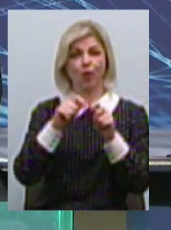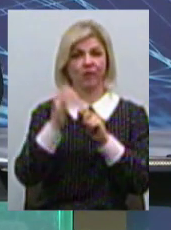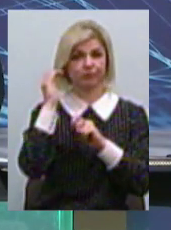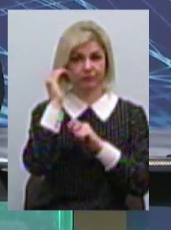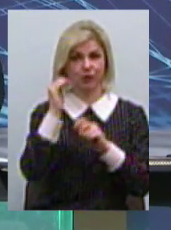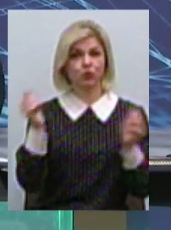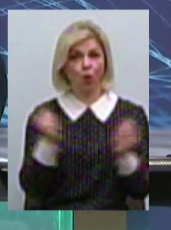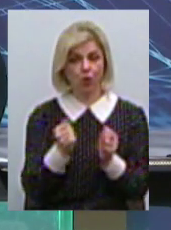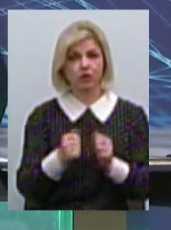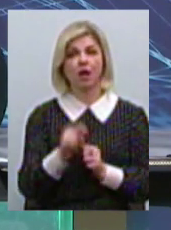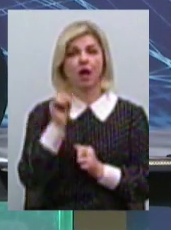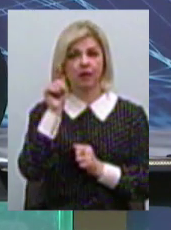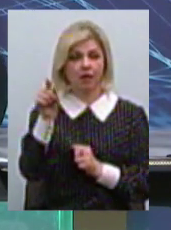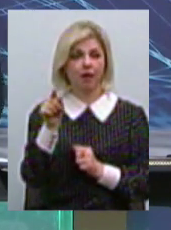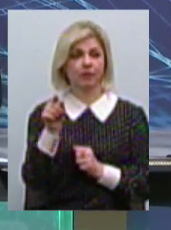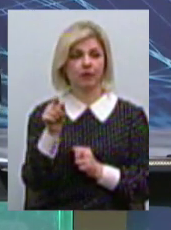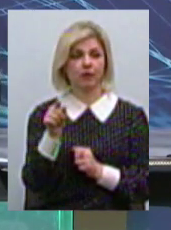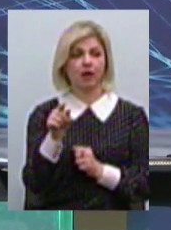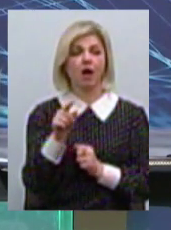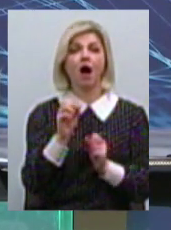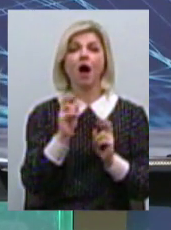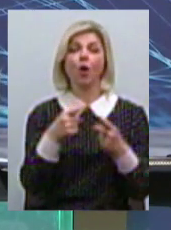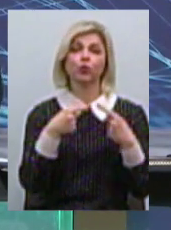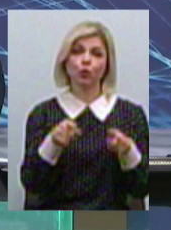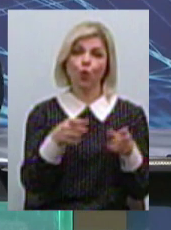як дорожні транспортні пригоди, як з іншими